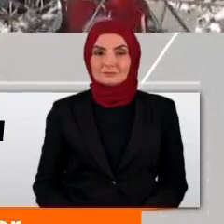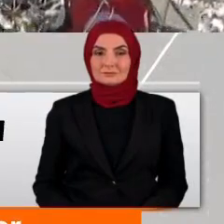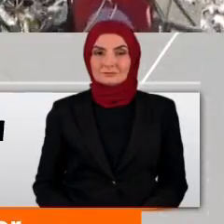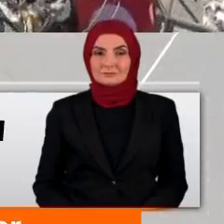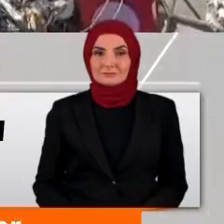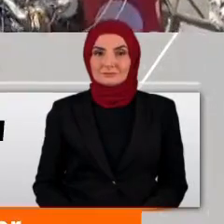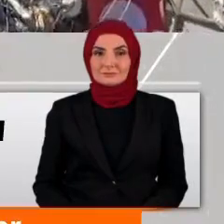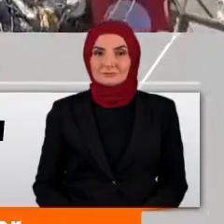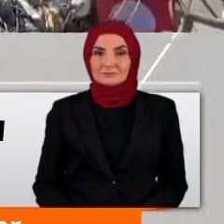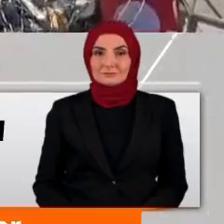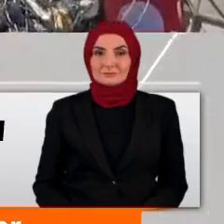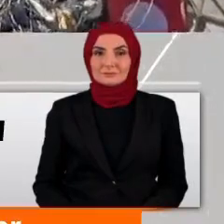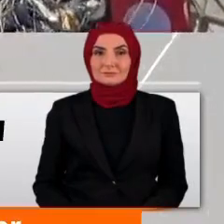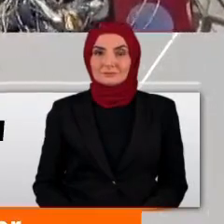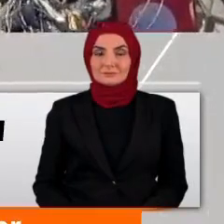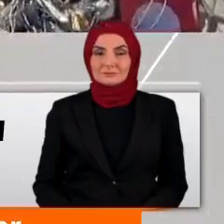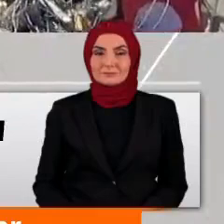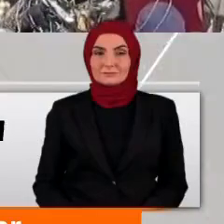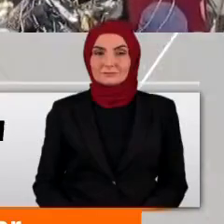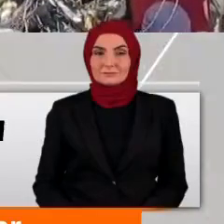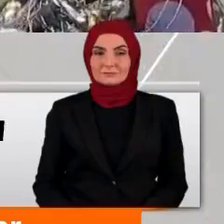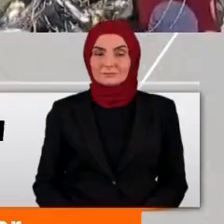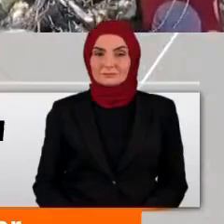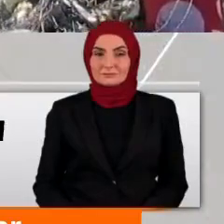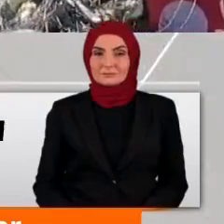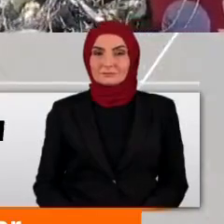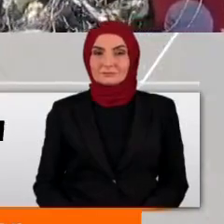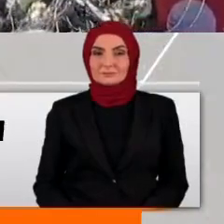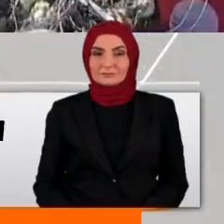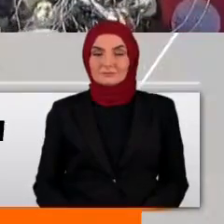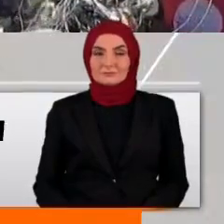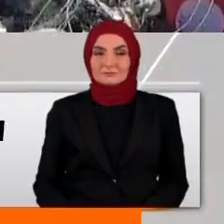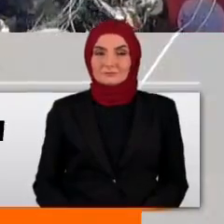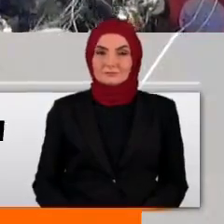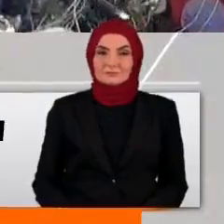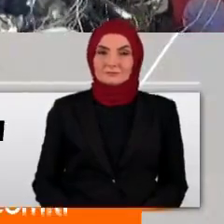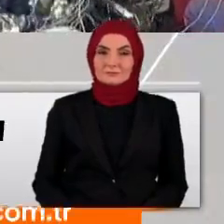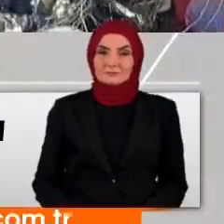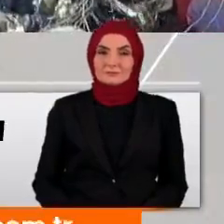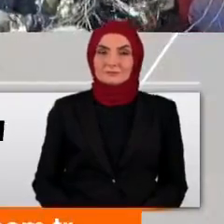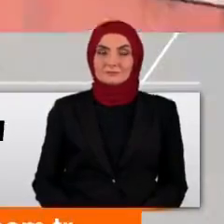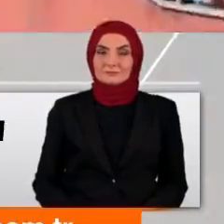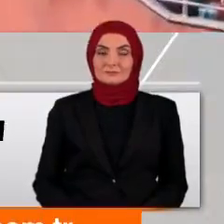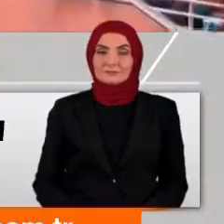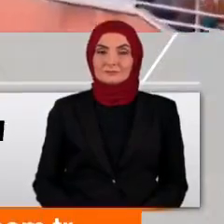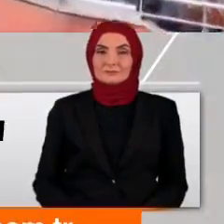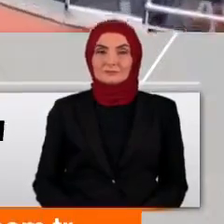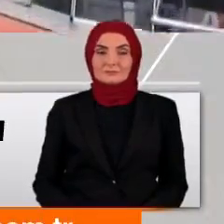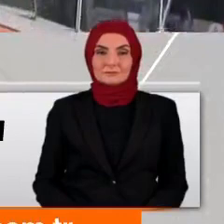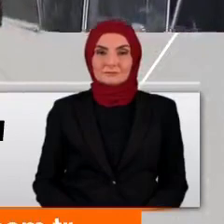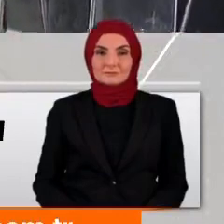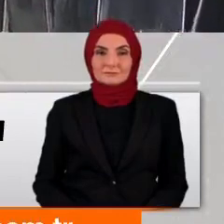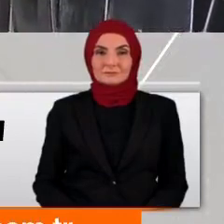bu felaketi nasıl önleriz? Nasıl bir an önce bu enkazı kaldırır ve bunların yerine